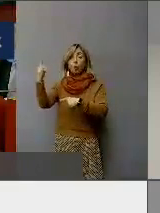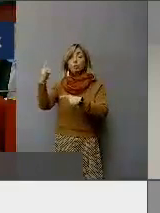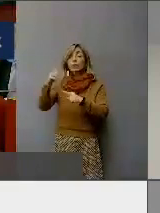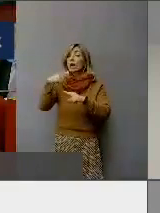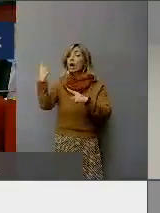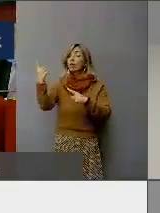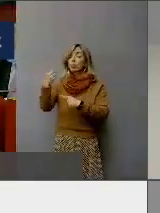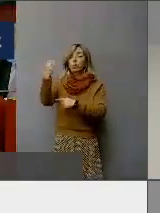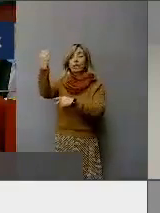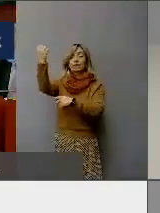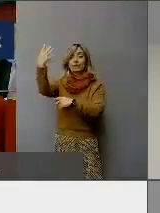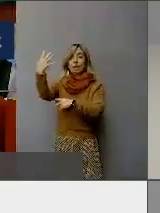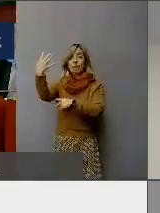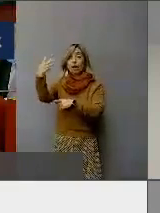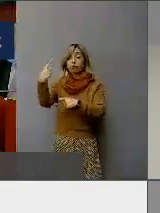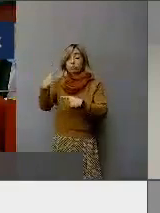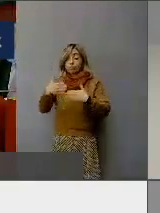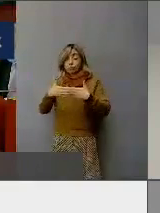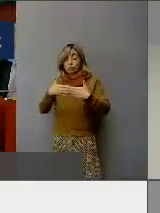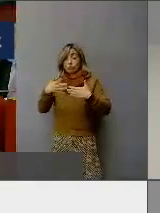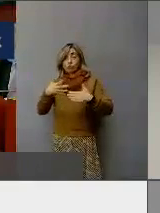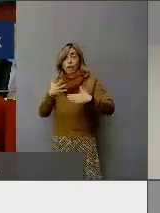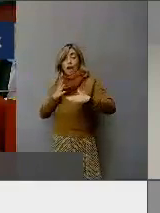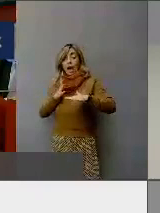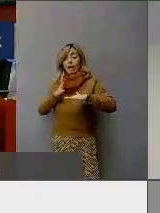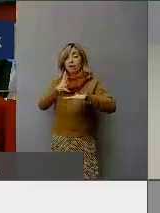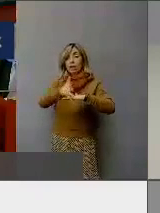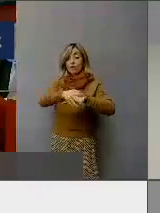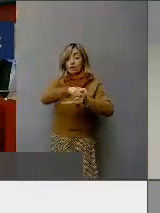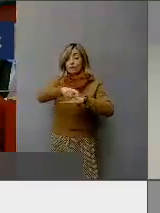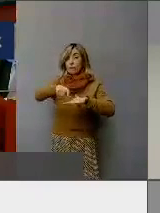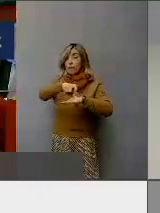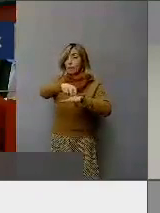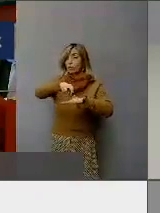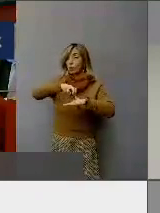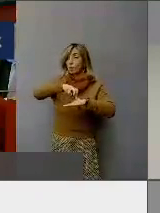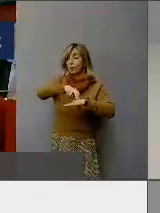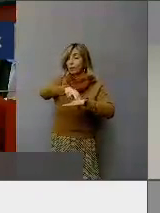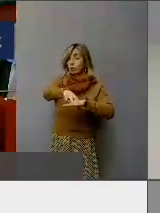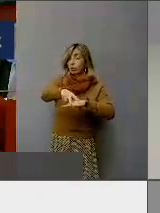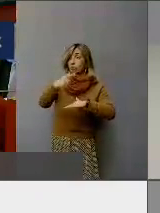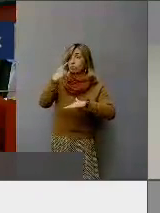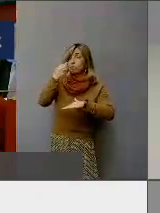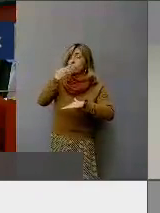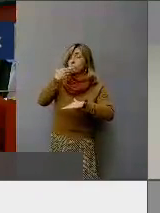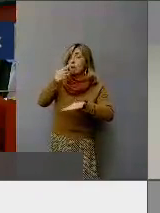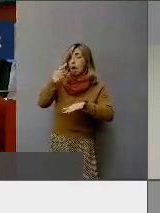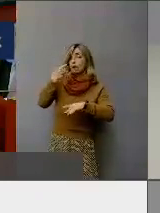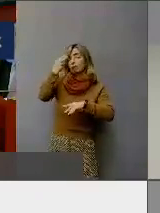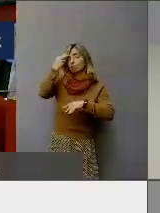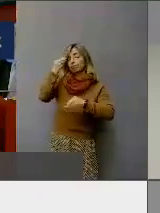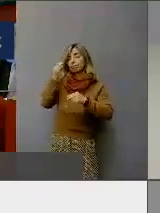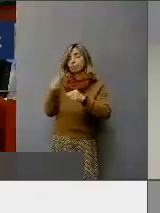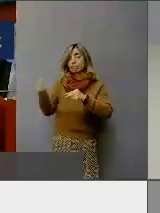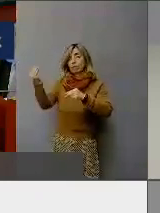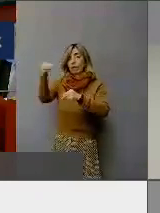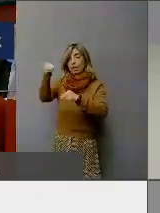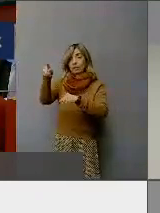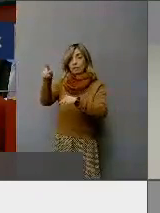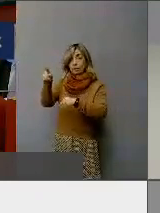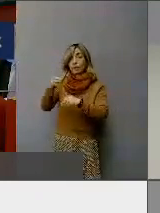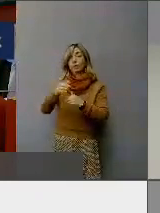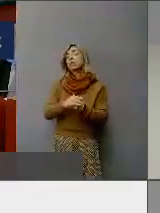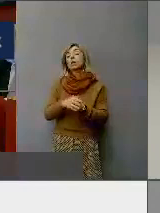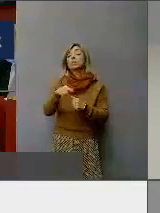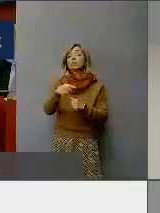prevedano l'attraversamento pedonale e dove mancante prevedere l'inserimento e poi la presidente